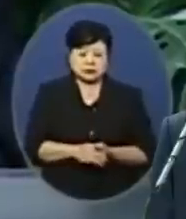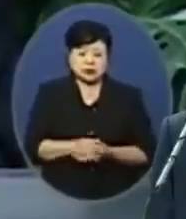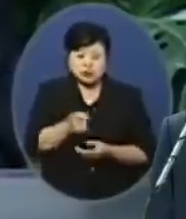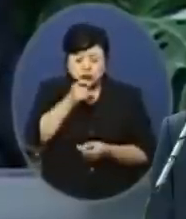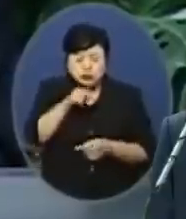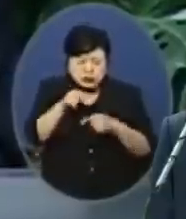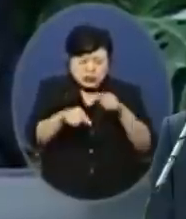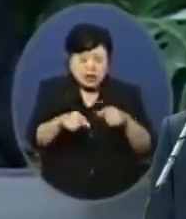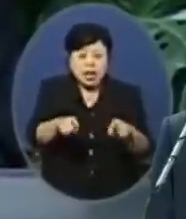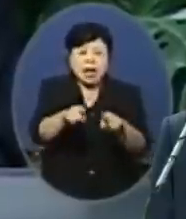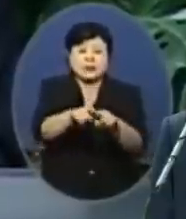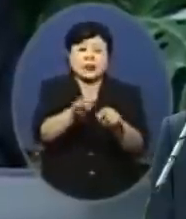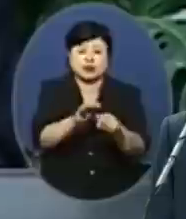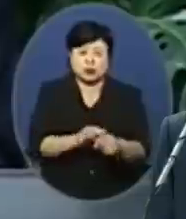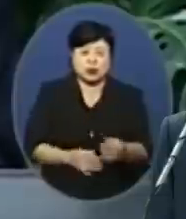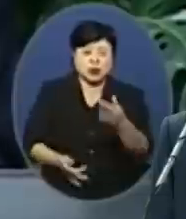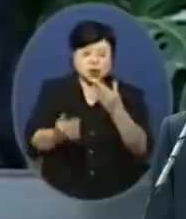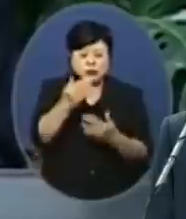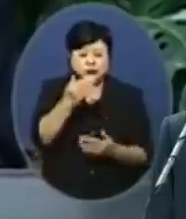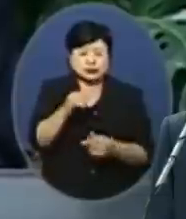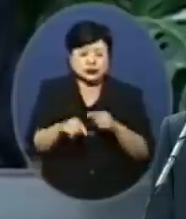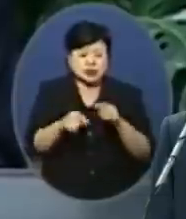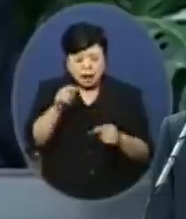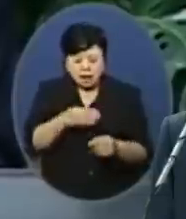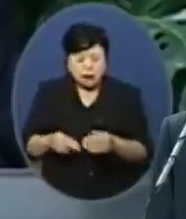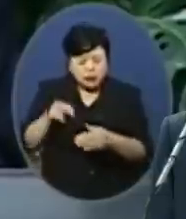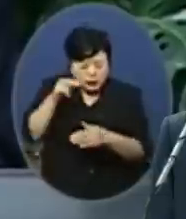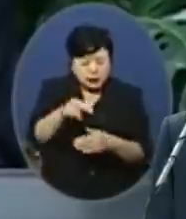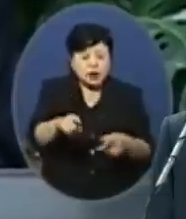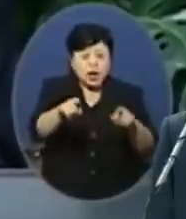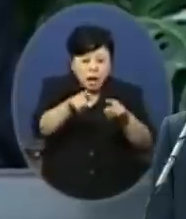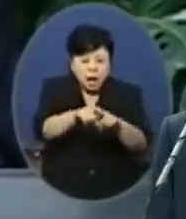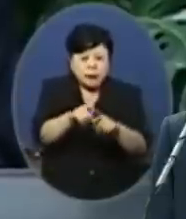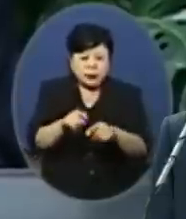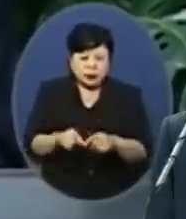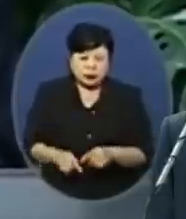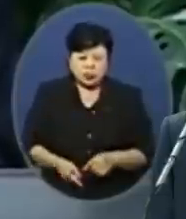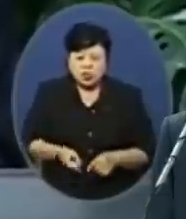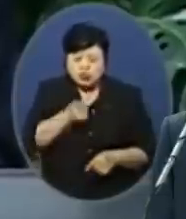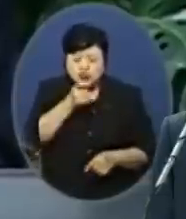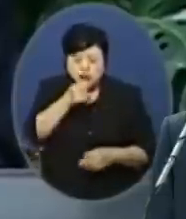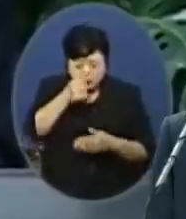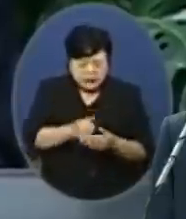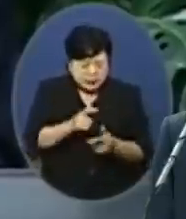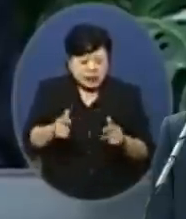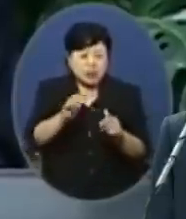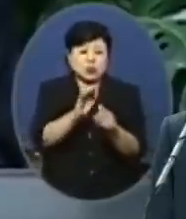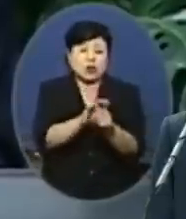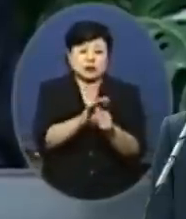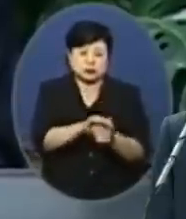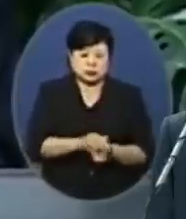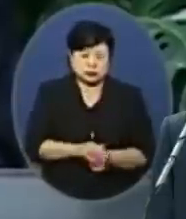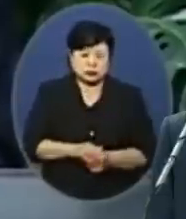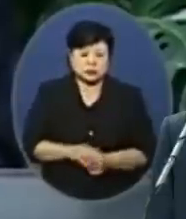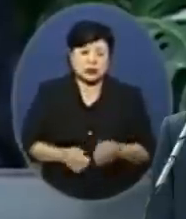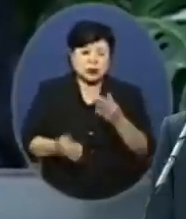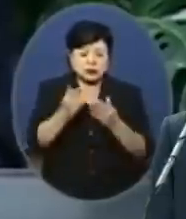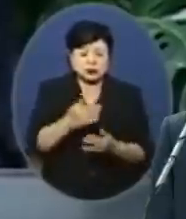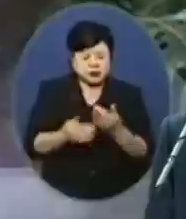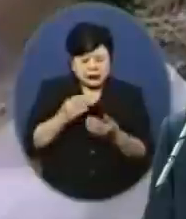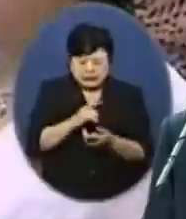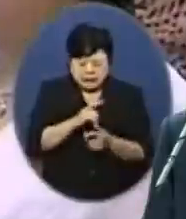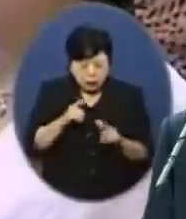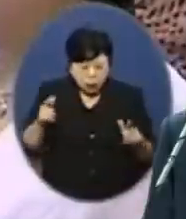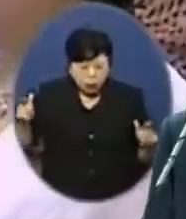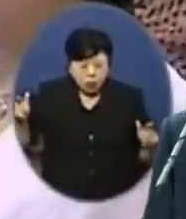지날 때도 내가 너와 같이 하고 강을 건널 때 강이 넘쳐 너를 침몰하지 못하게 하고 불을 통할 때 타지 않게